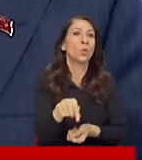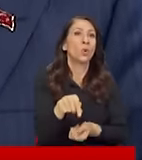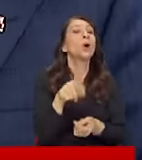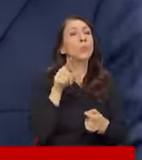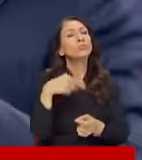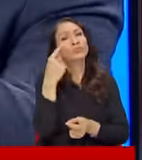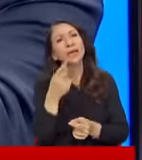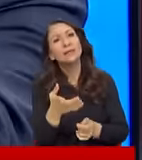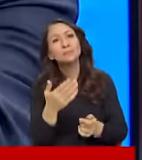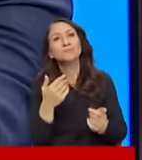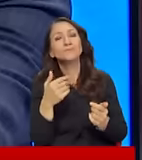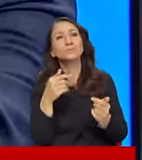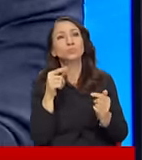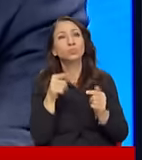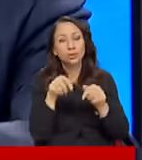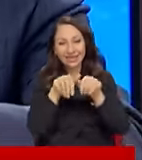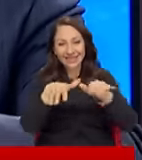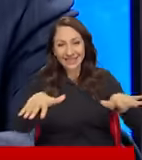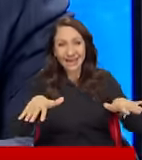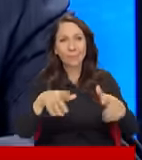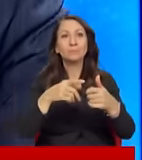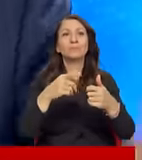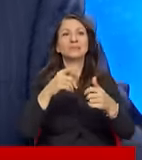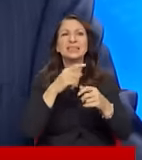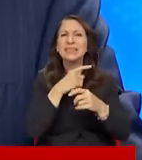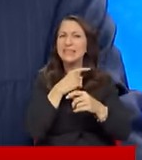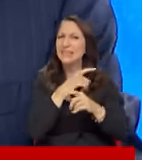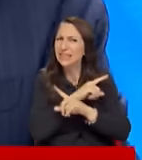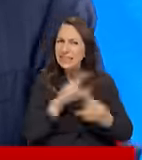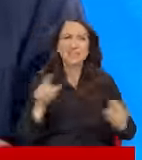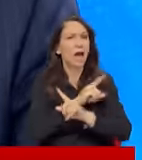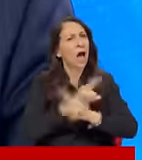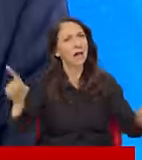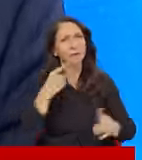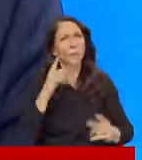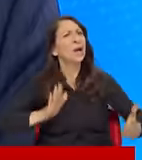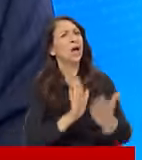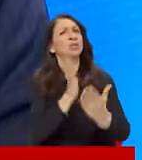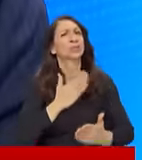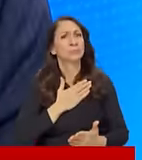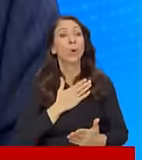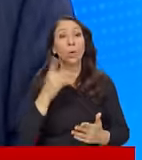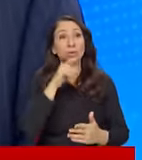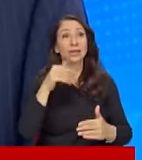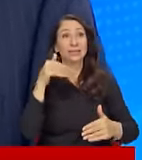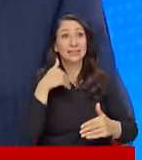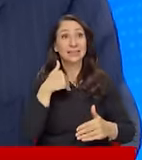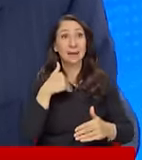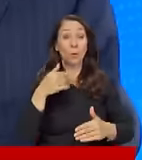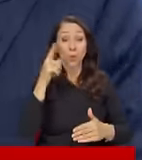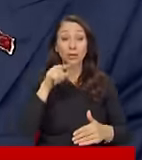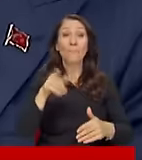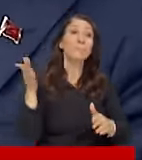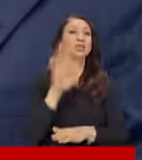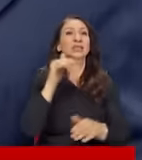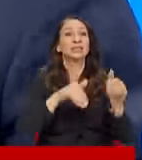bakımdan ben bu mekanizmayı kesinlikle reddediyorum, karşısındayım. Onun için bu seçim başka bir seçim. Onun